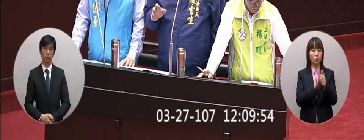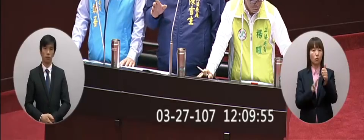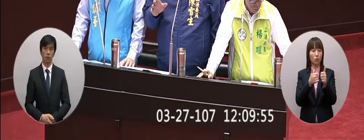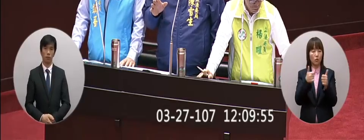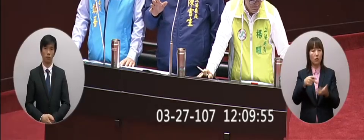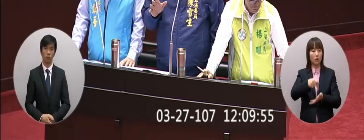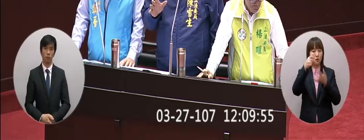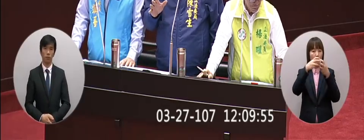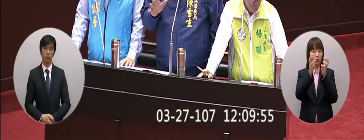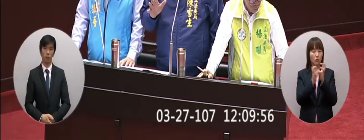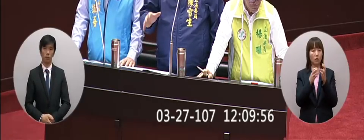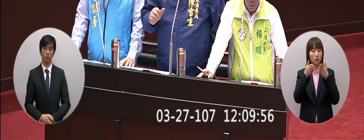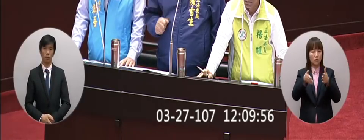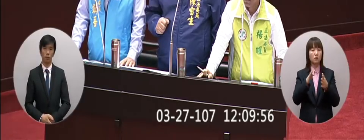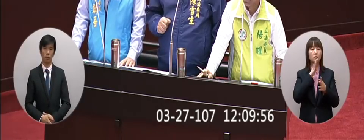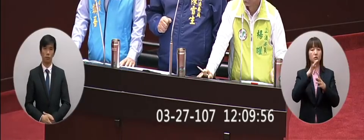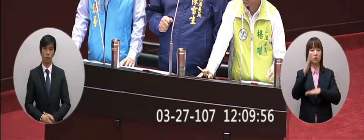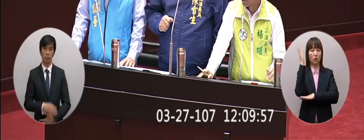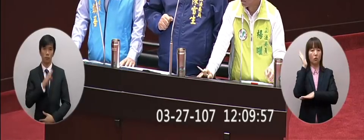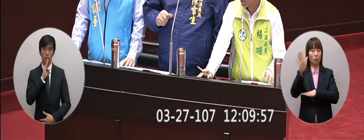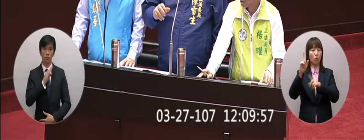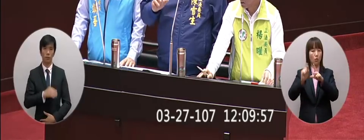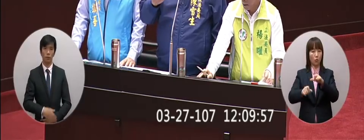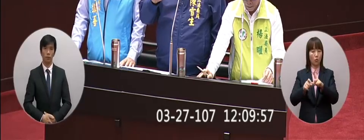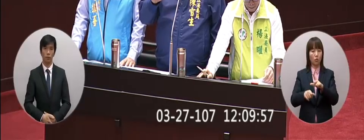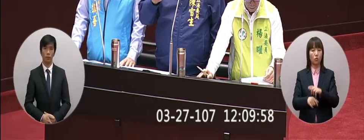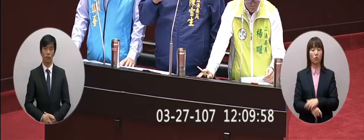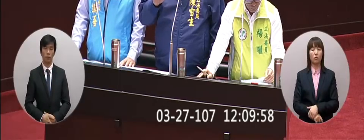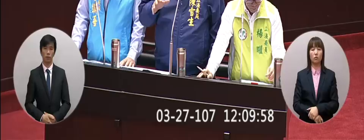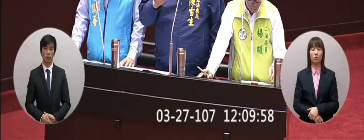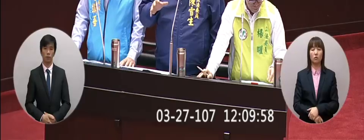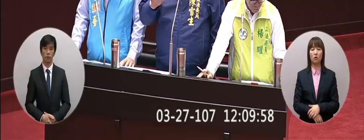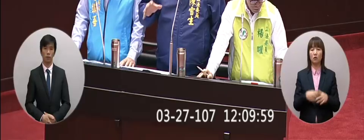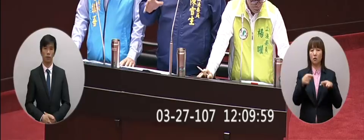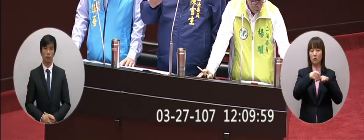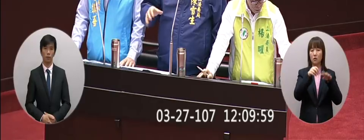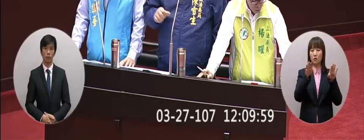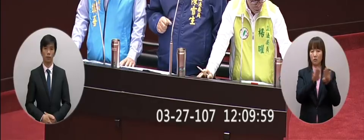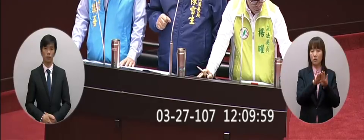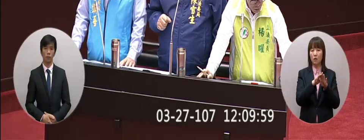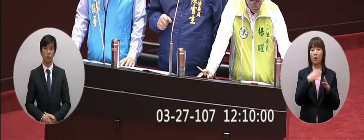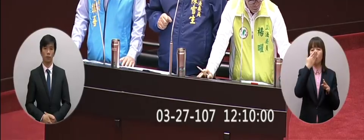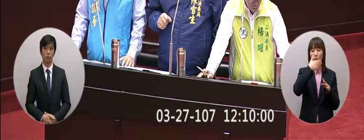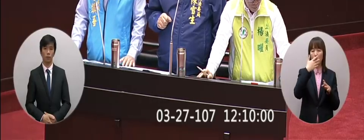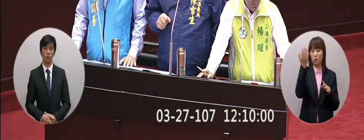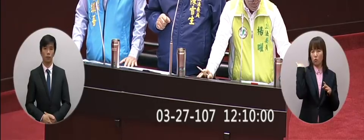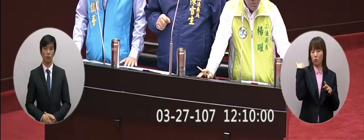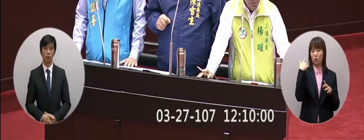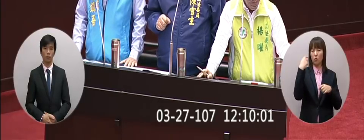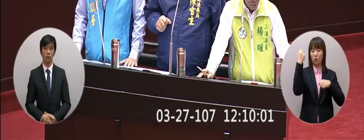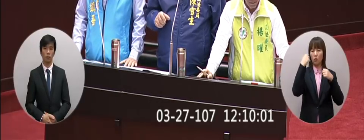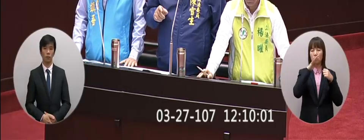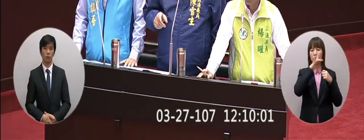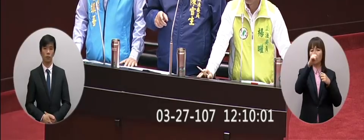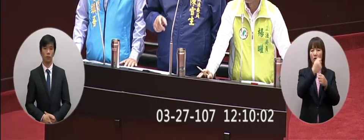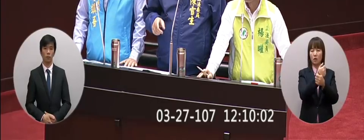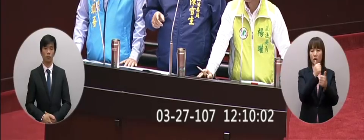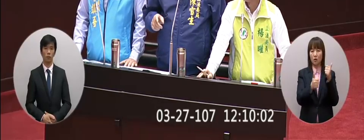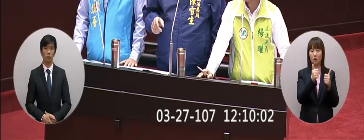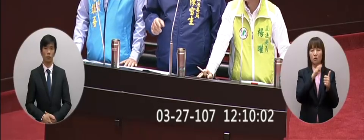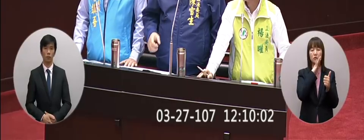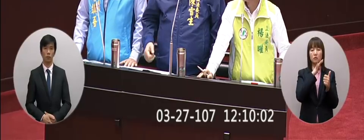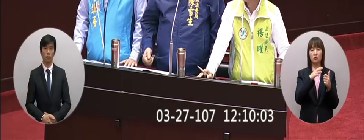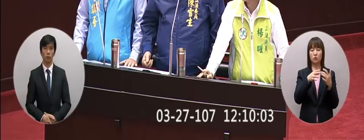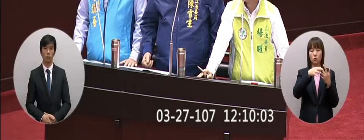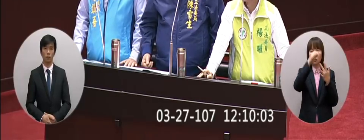员是讲到国营事业的部分， 是。 那么金门、马祖、澎湖早年呐、有一个考试叫犬